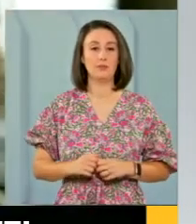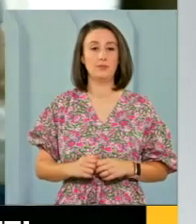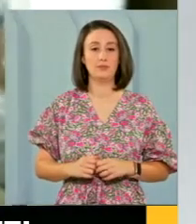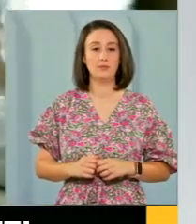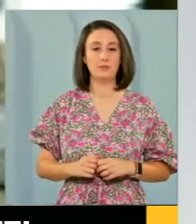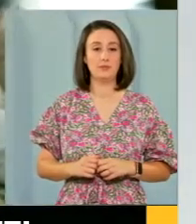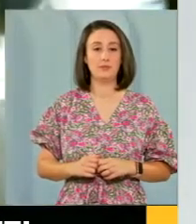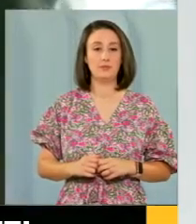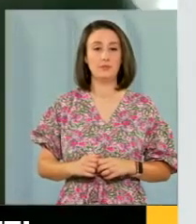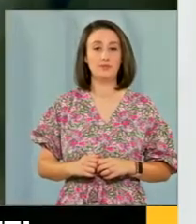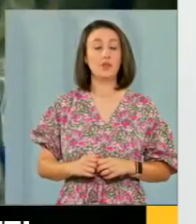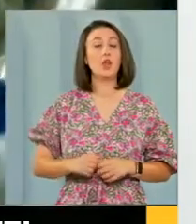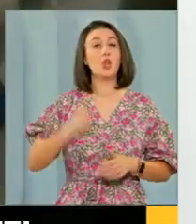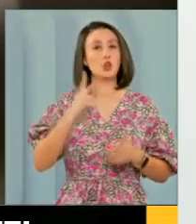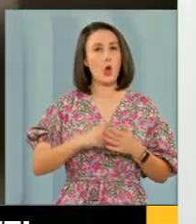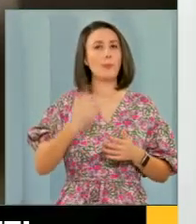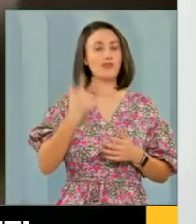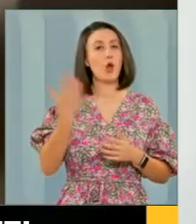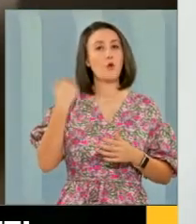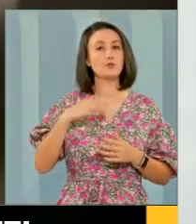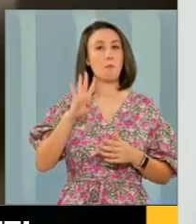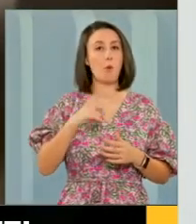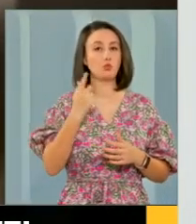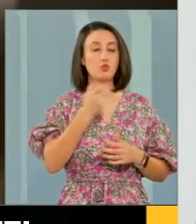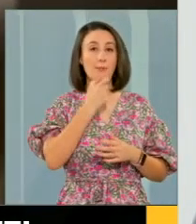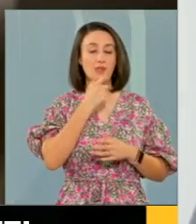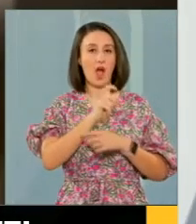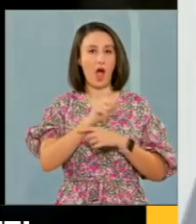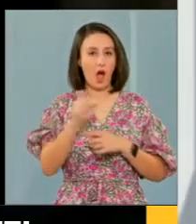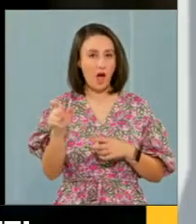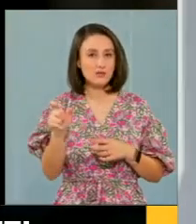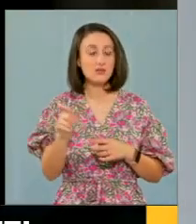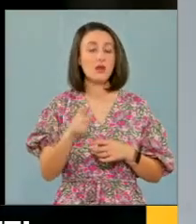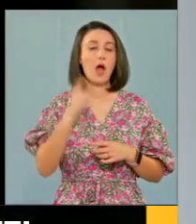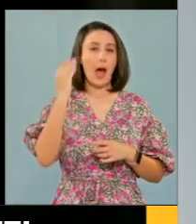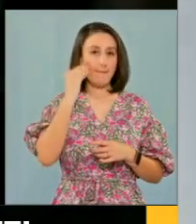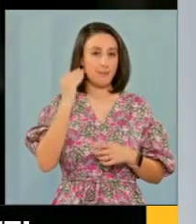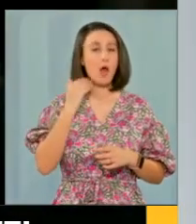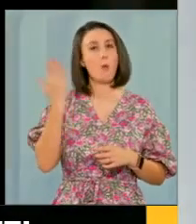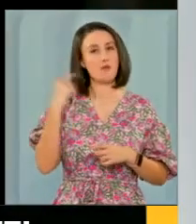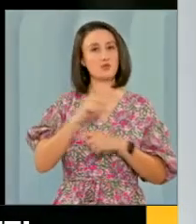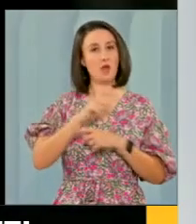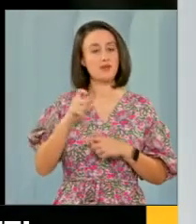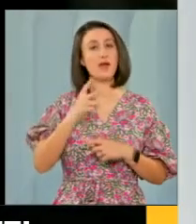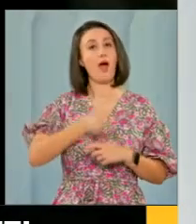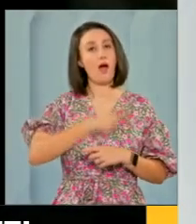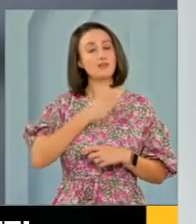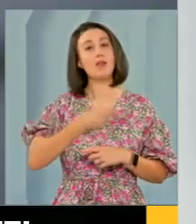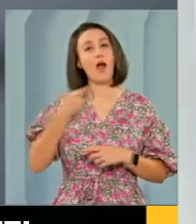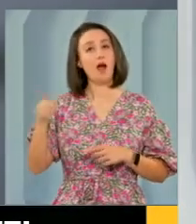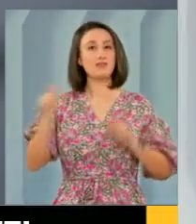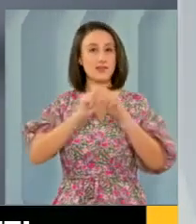de variola maimuții că prin 2003 au fost 47 de cazuri în Statele Unite, au mai fost astfel de cazuri și prin Anglia și prin alte